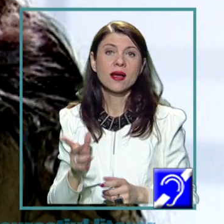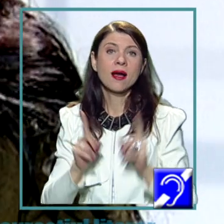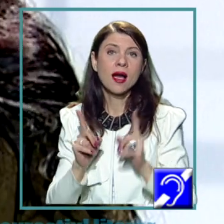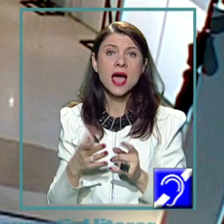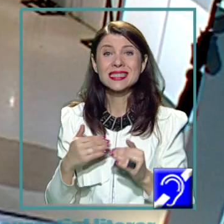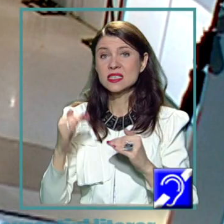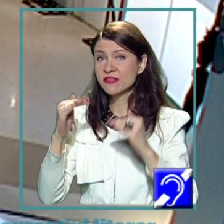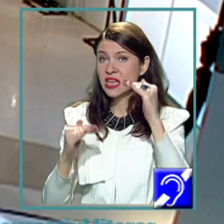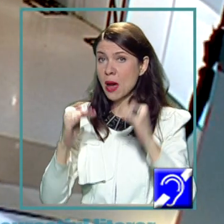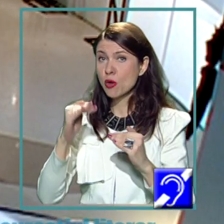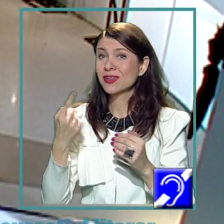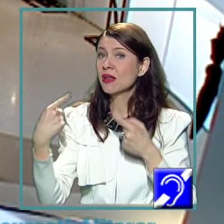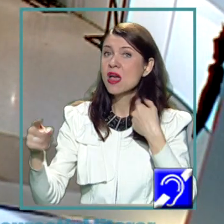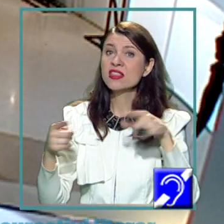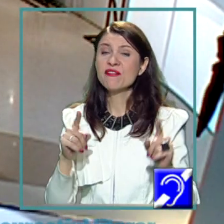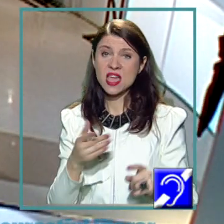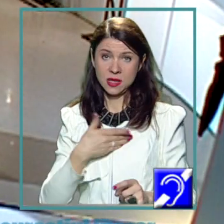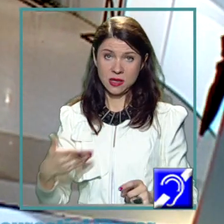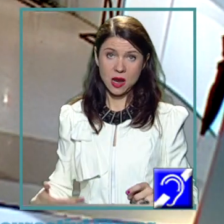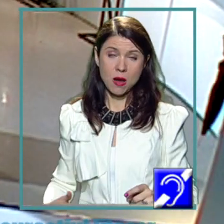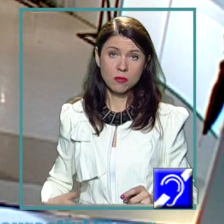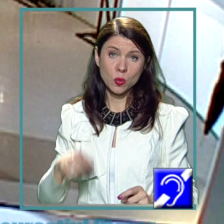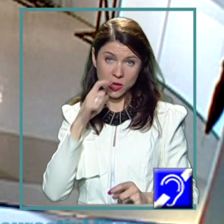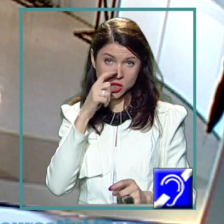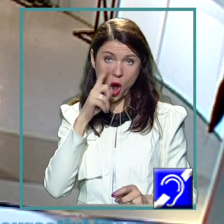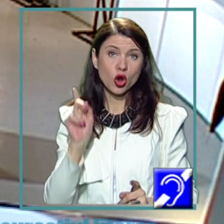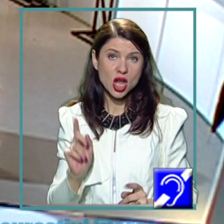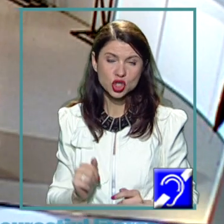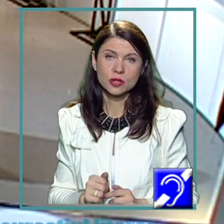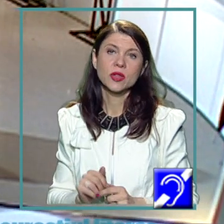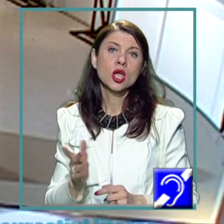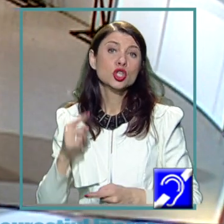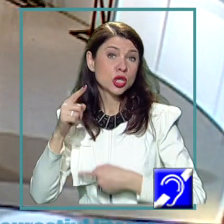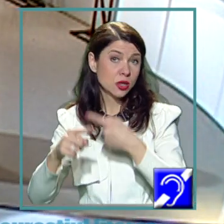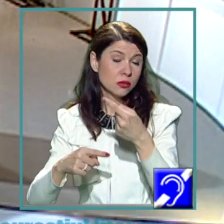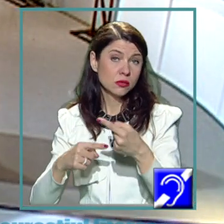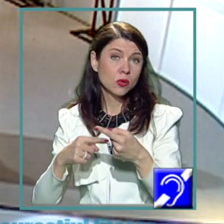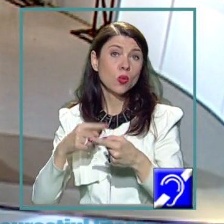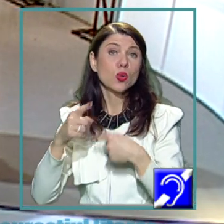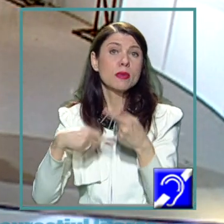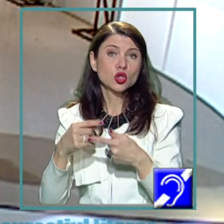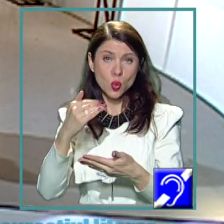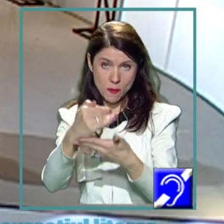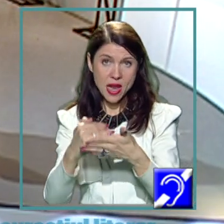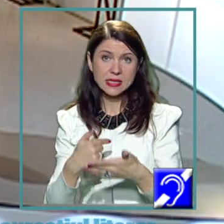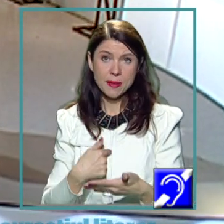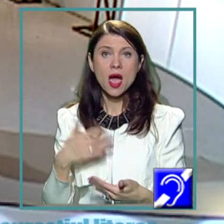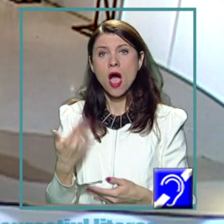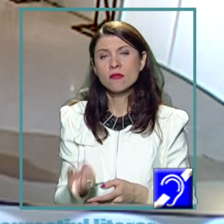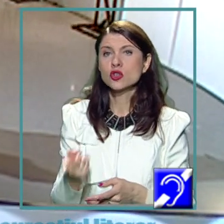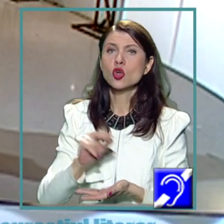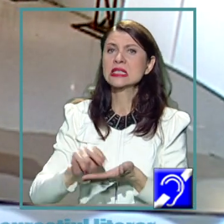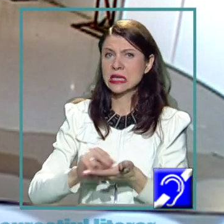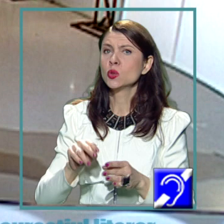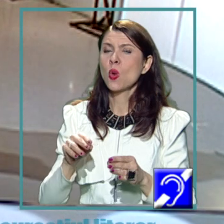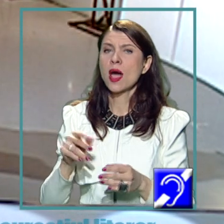se fi raportat în mod diferit la oraș. Și următorul pe lista mea a fost Gabriela